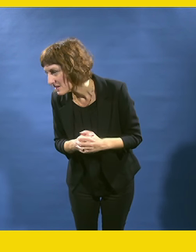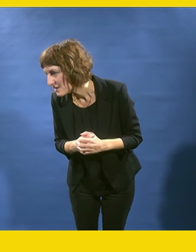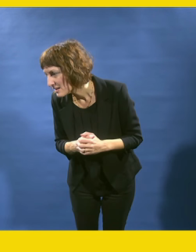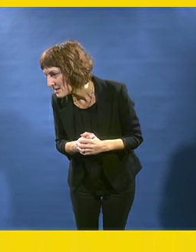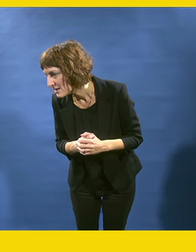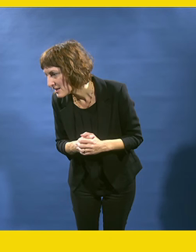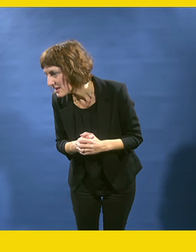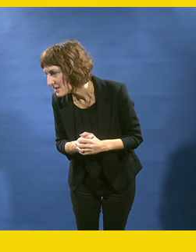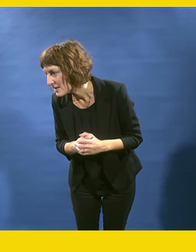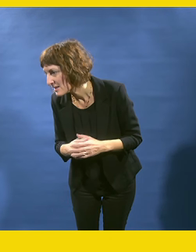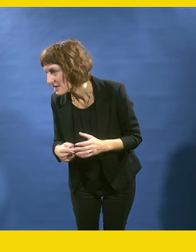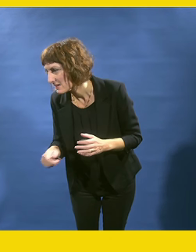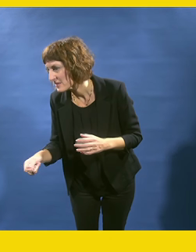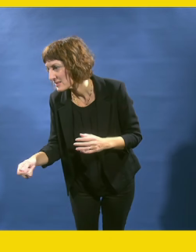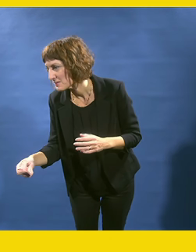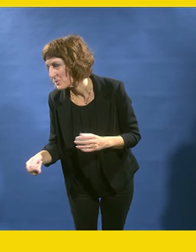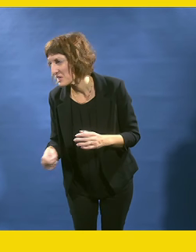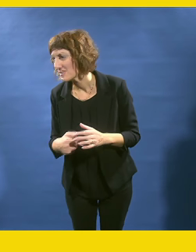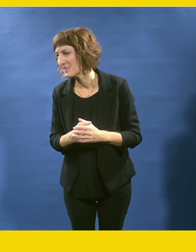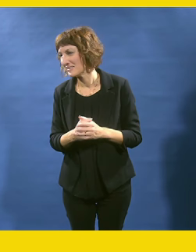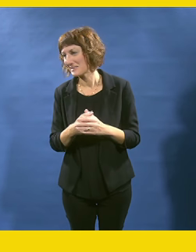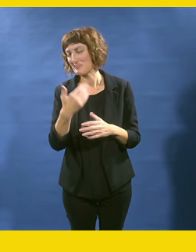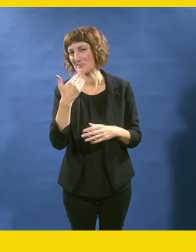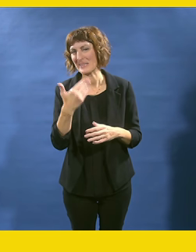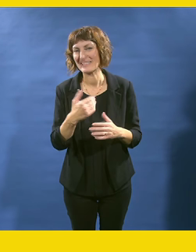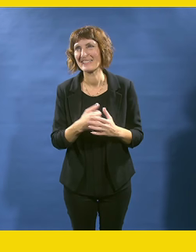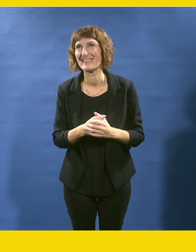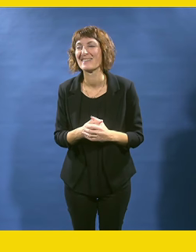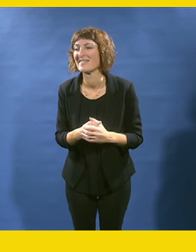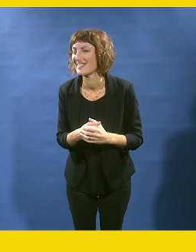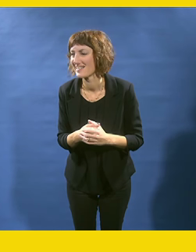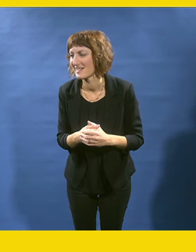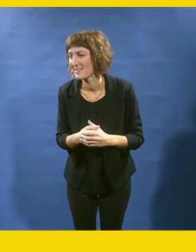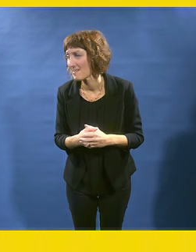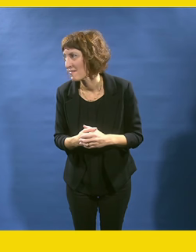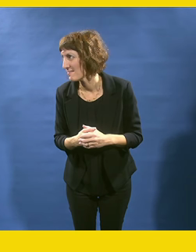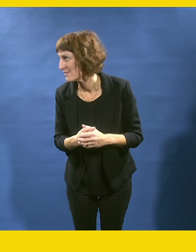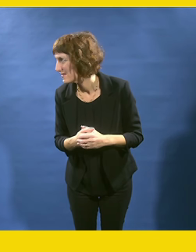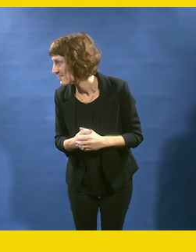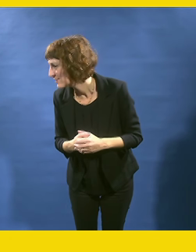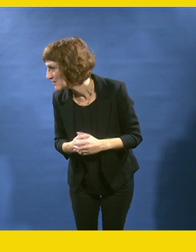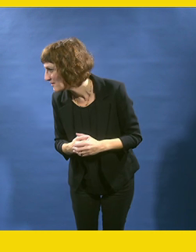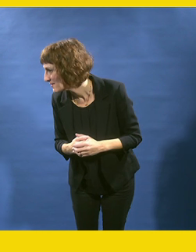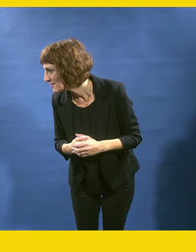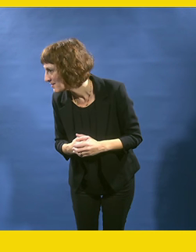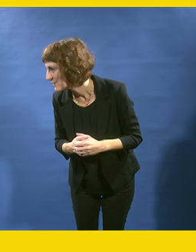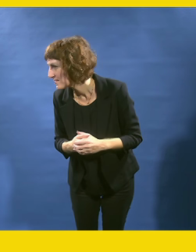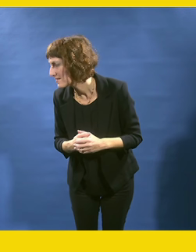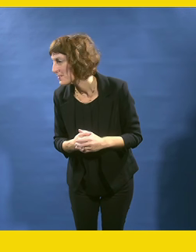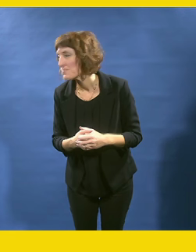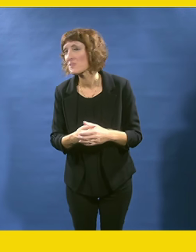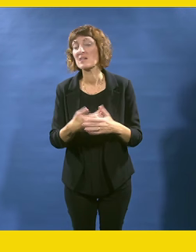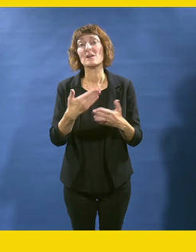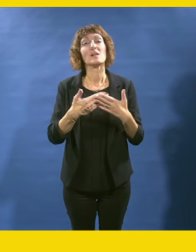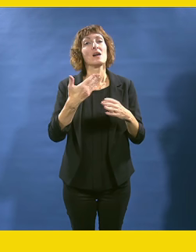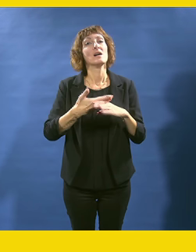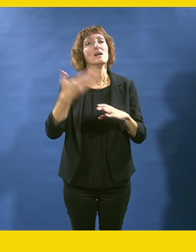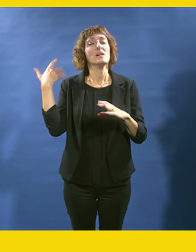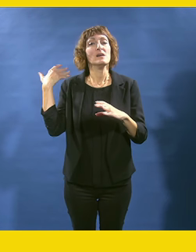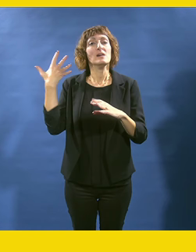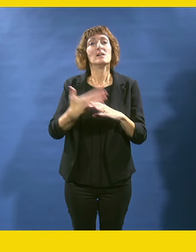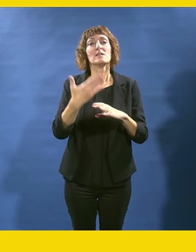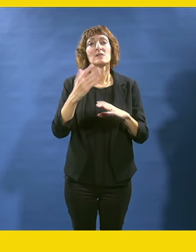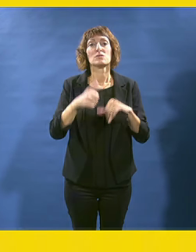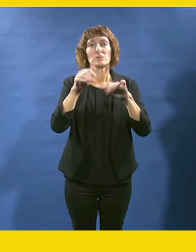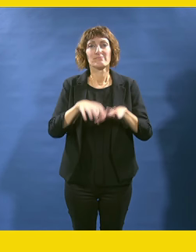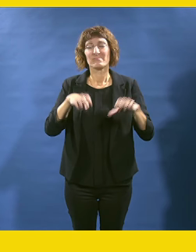violences faites aux femmes, et un héritage national, puisqu'en 2022, la ville de Nantes a organisé une première